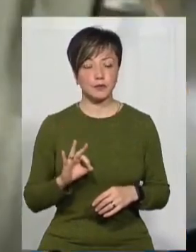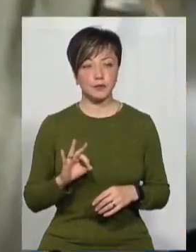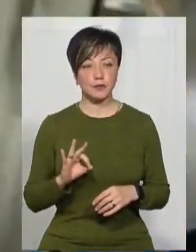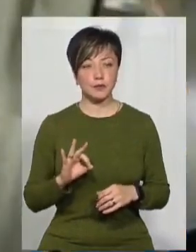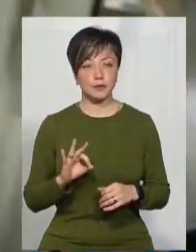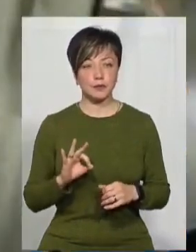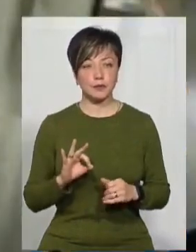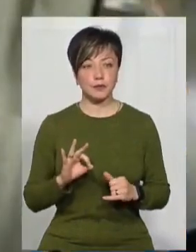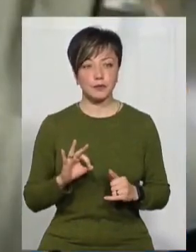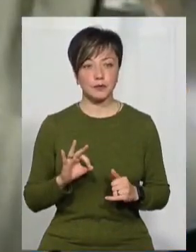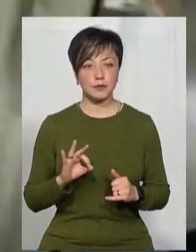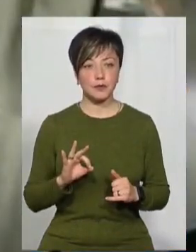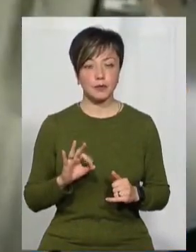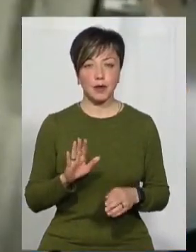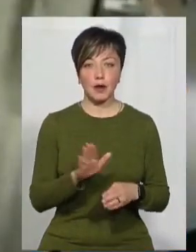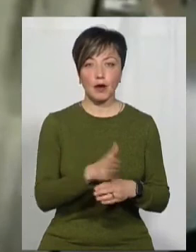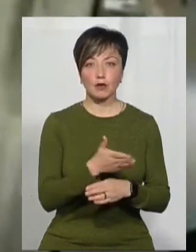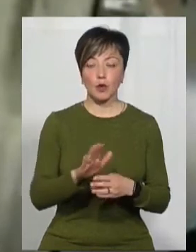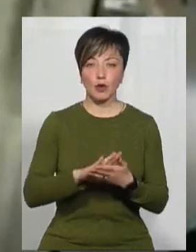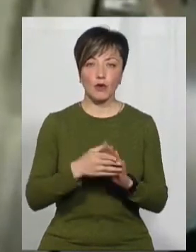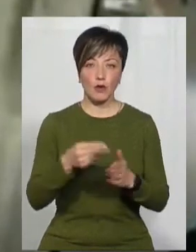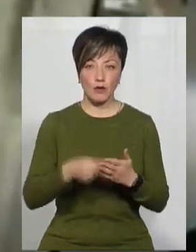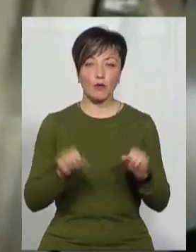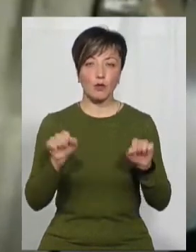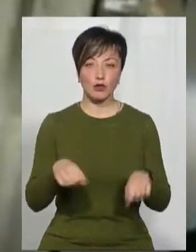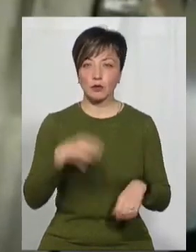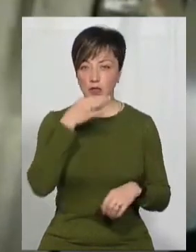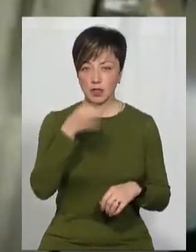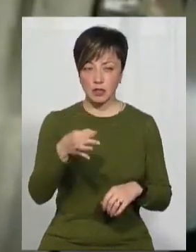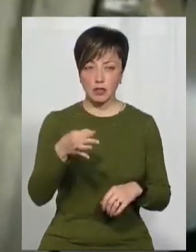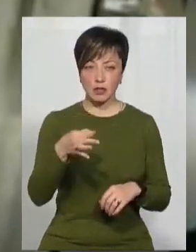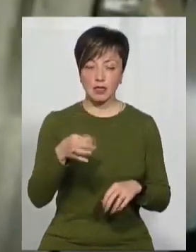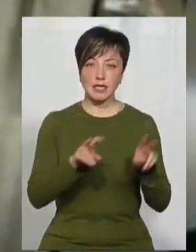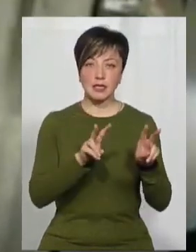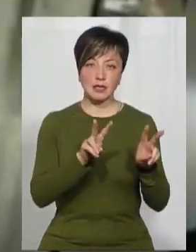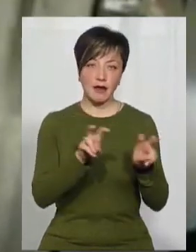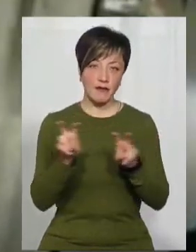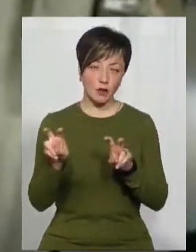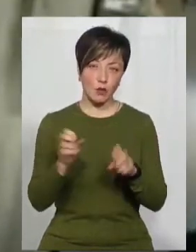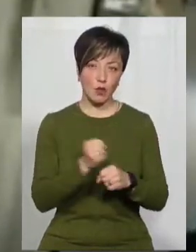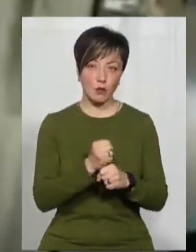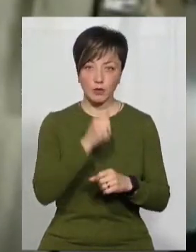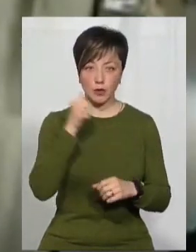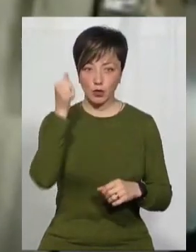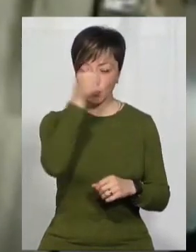розподіл договорів. Ми можемо сказати, що за видом робіт, наприклад, минулому році